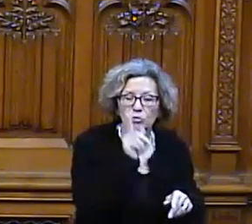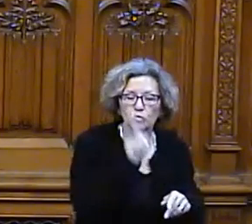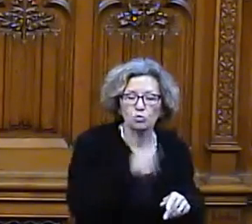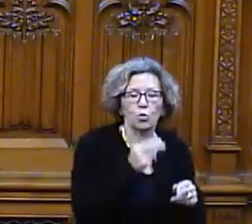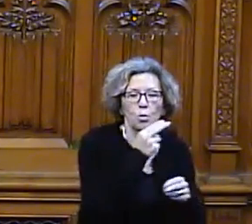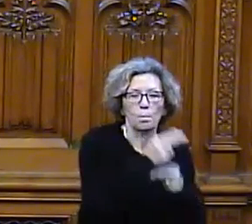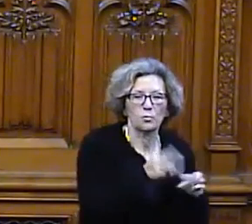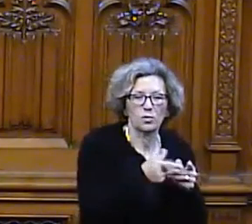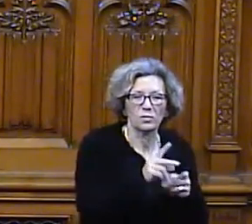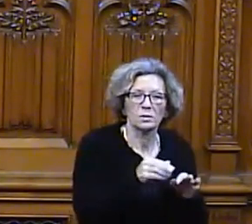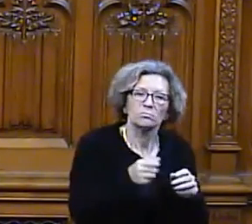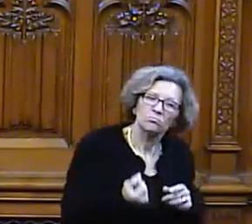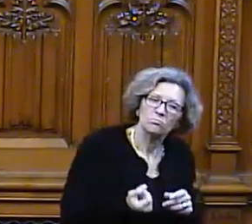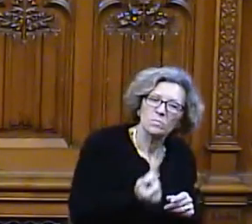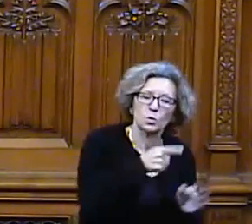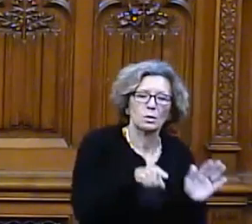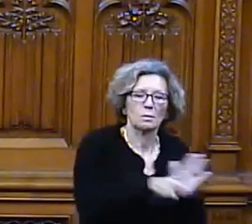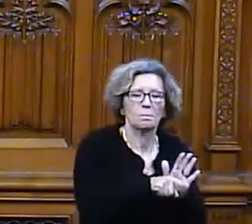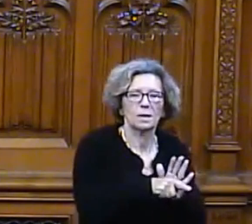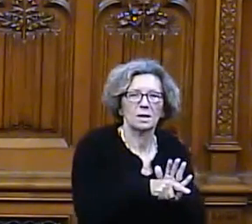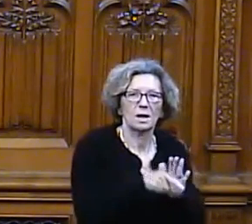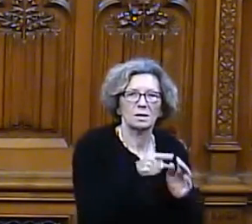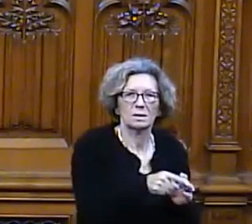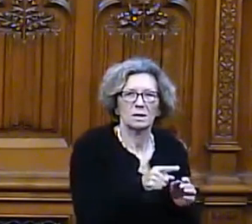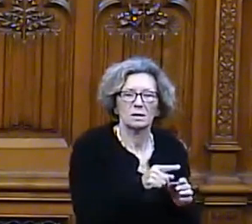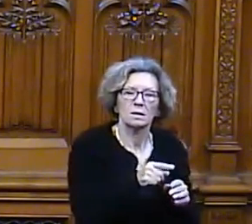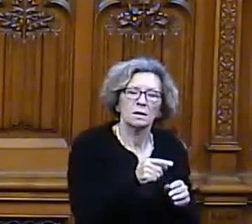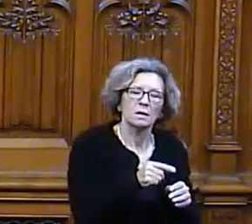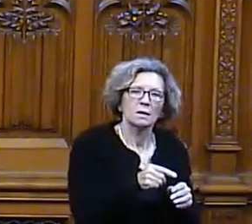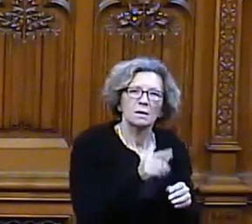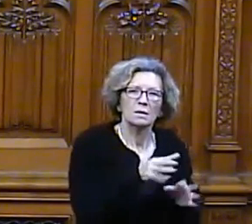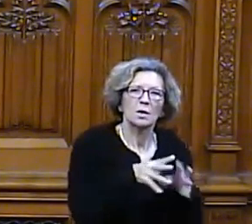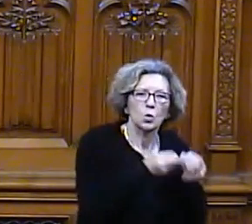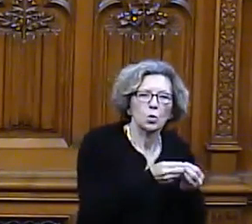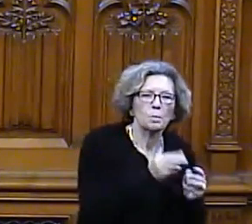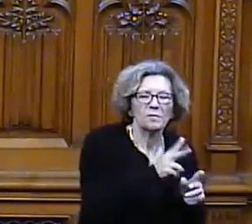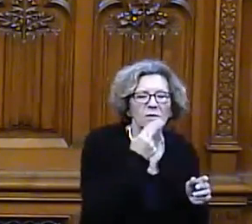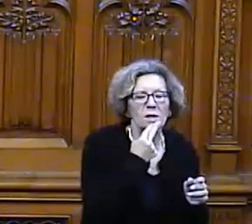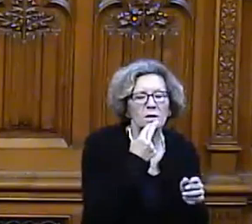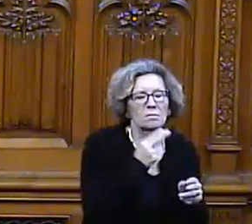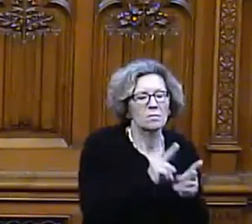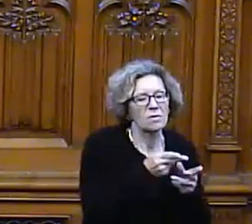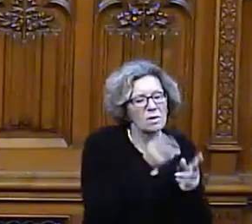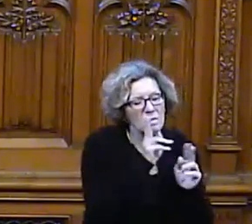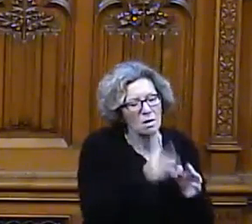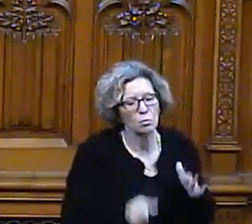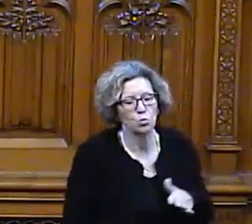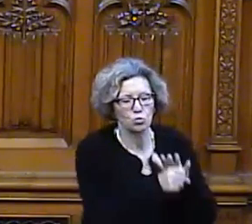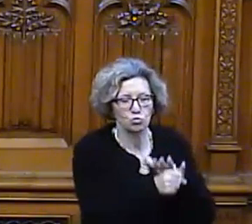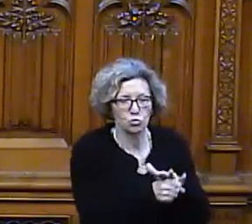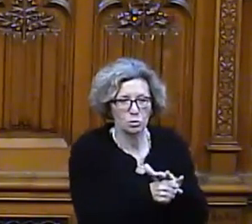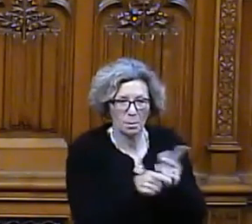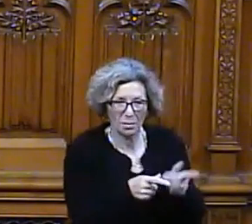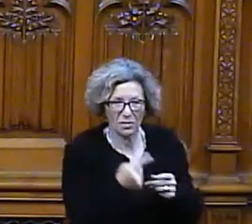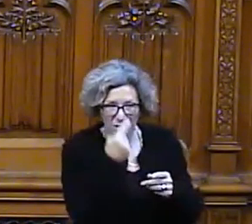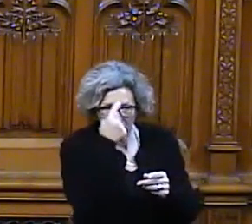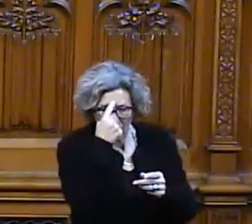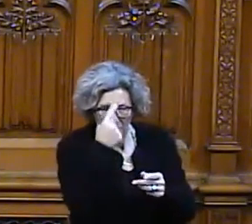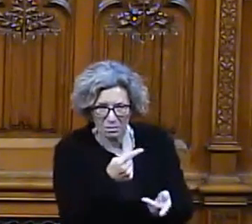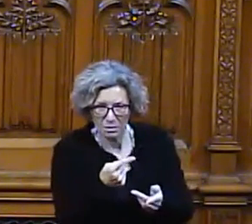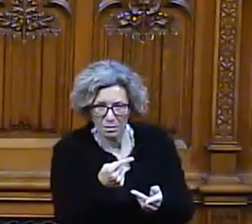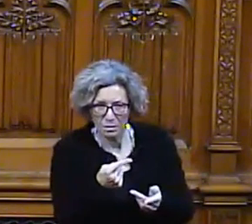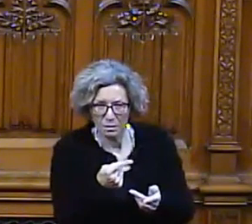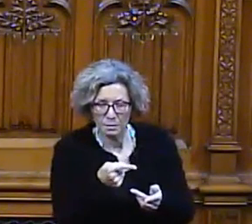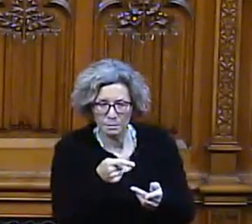besonders benachteiligte Personengruppen besonders unterstützt werden können. Klingt einmal toll. Aber wenn man näher darüber nachdenkt und wenn man vor